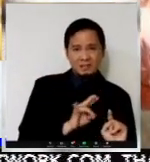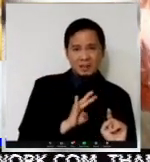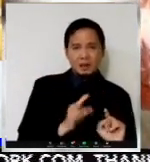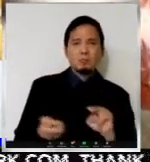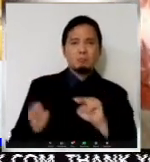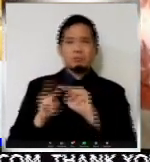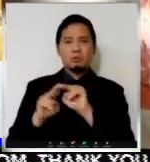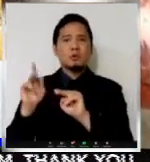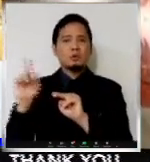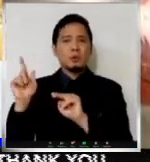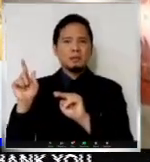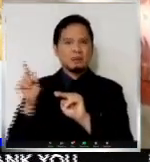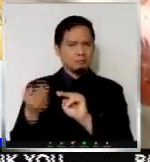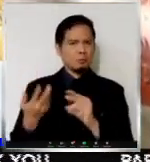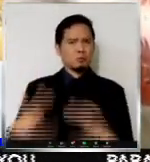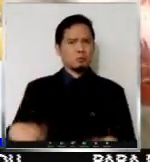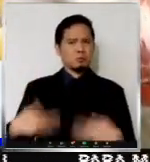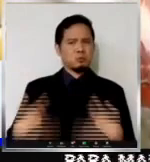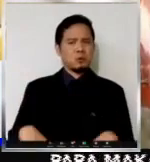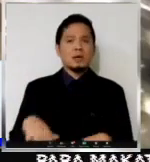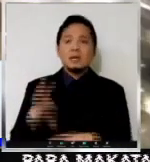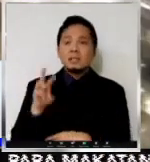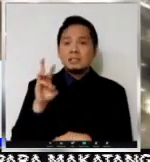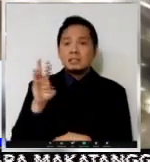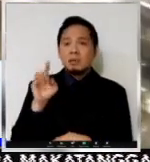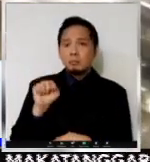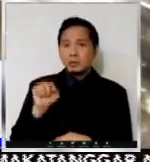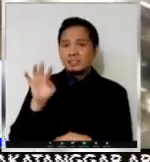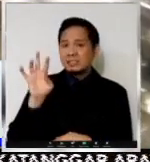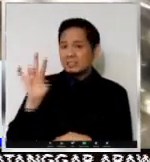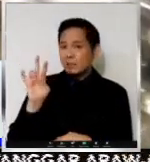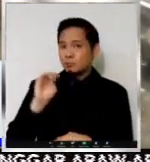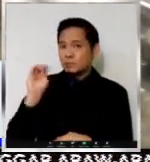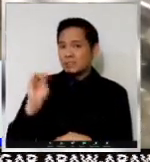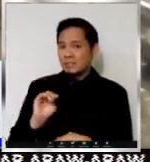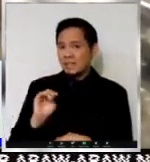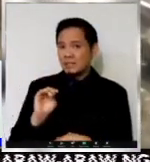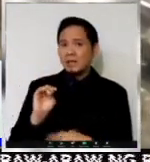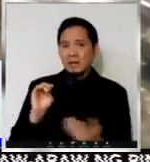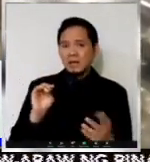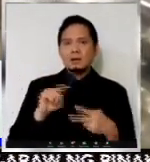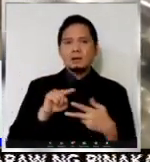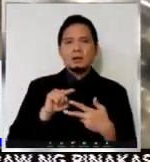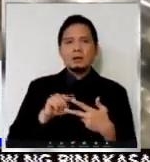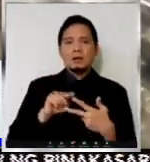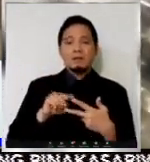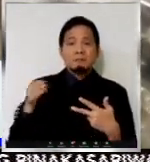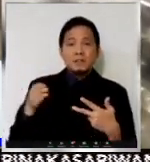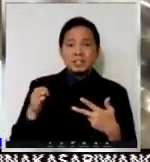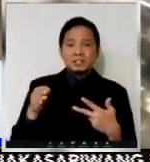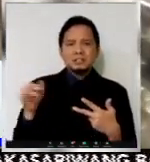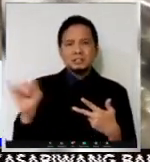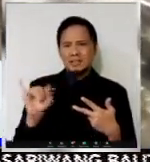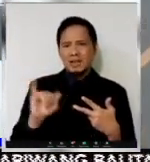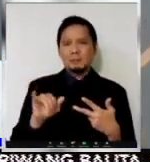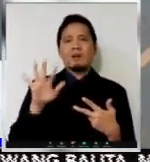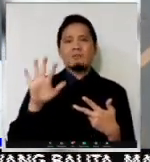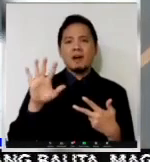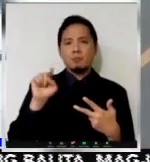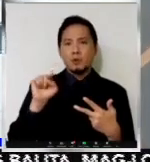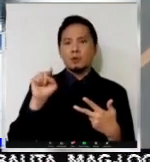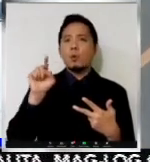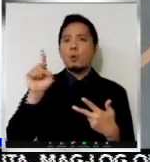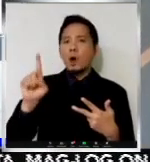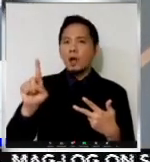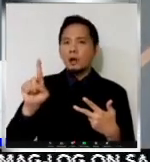na may 16.7% inflation at isda gaya ng dilis na may 5.1% inflation.